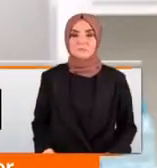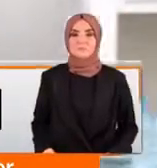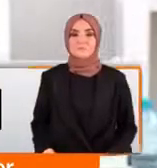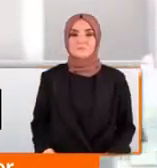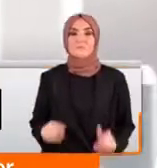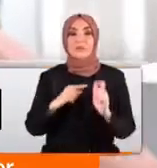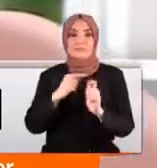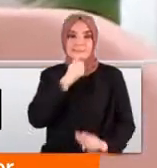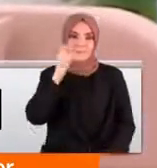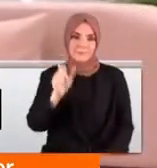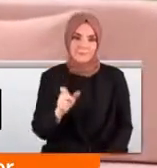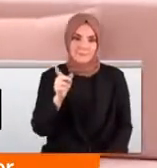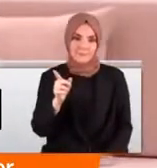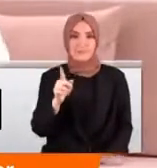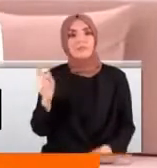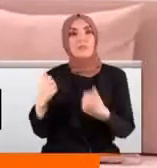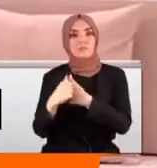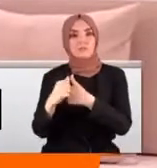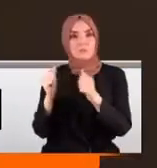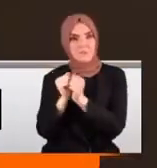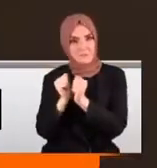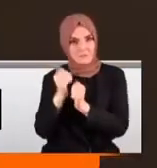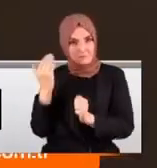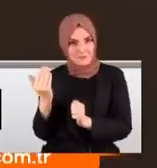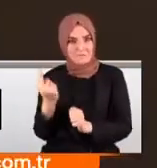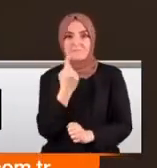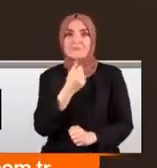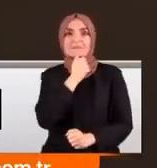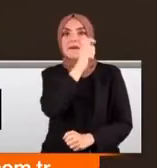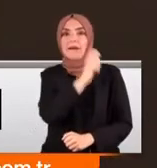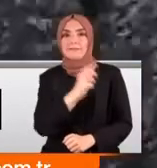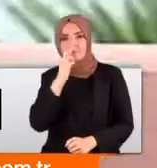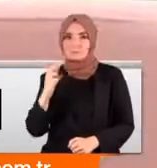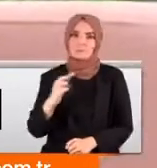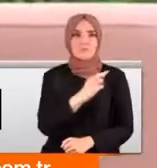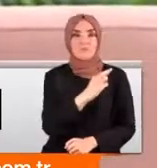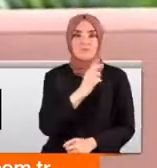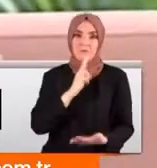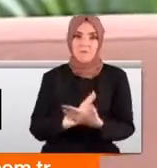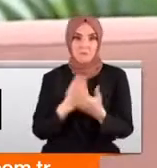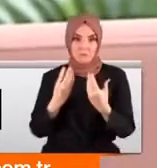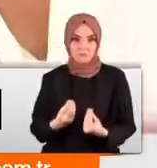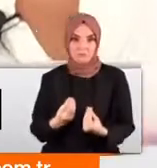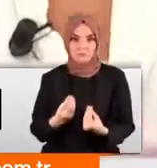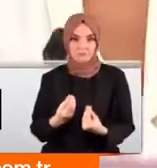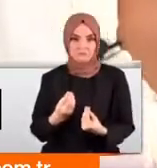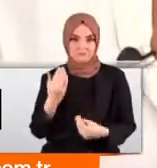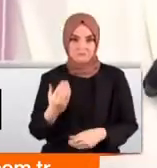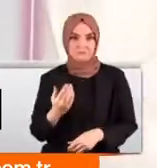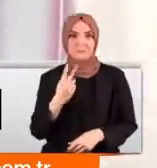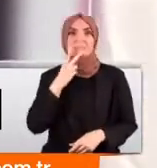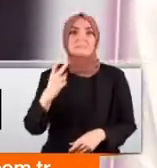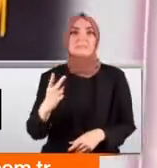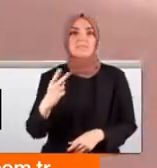Ersin Bey eşiyle beraber bir adamı dolandırmak niyetindeler. İki seneden beri bu işi yapıyordu zaten. Buna Trabzon